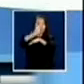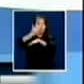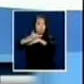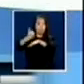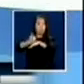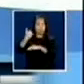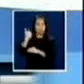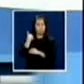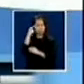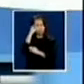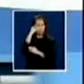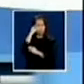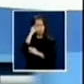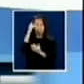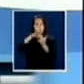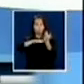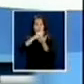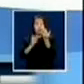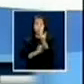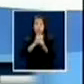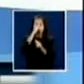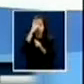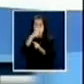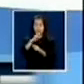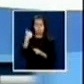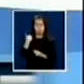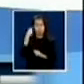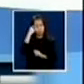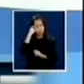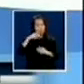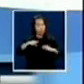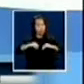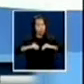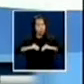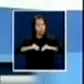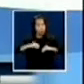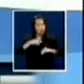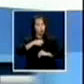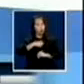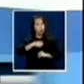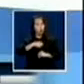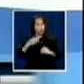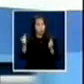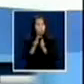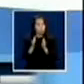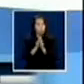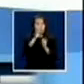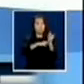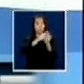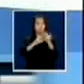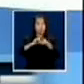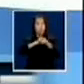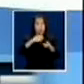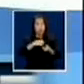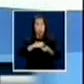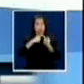ยู่ประมาณสัปดาห์กว่าๆแสดงท่าทีในการตอบรับที่จะเข้าร่วมกระบวนการปรองดองแต่ไม่ยอมยุติ